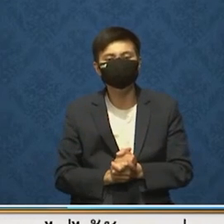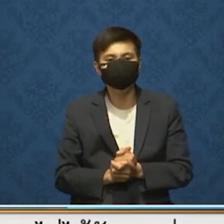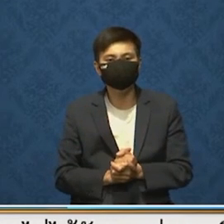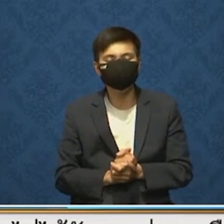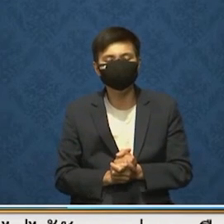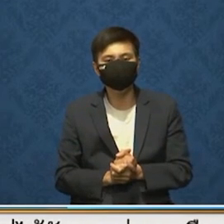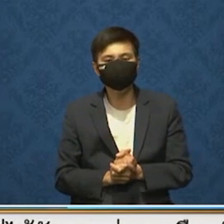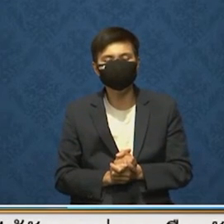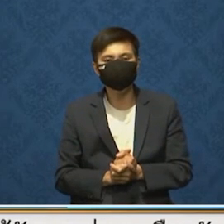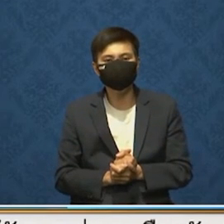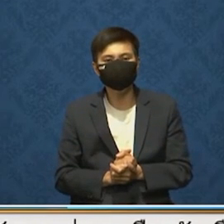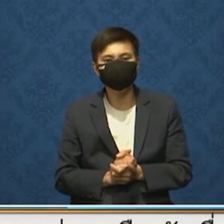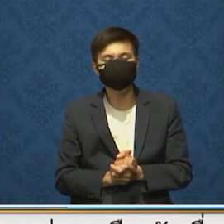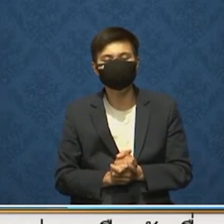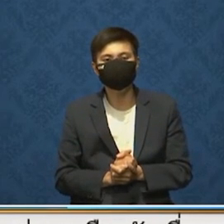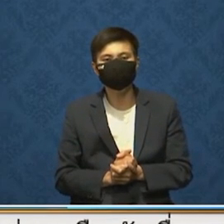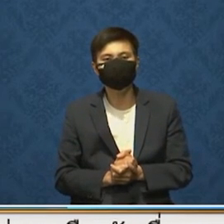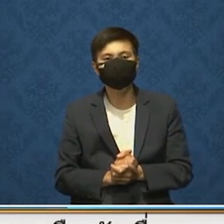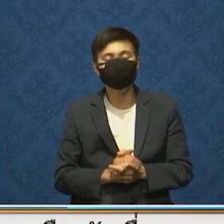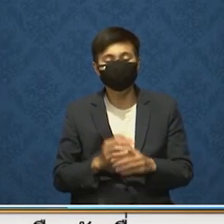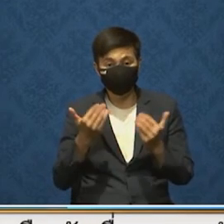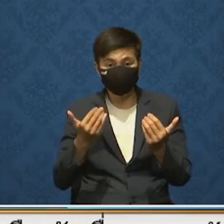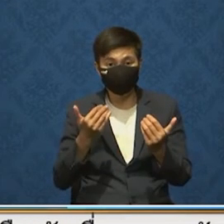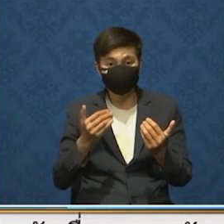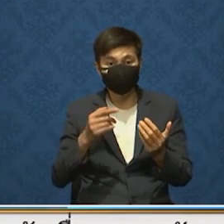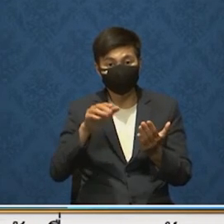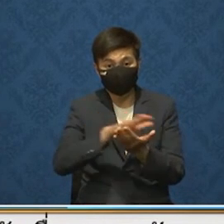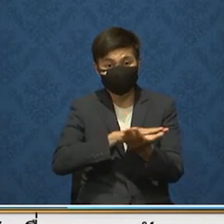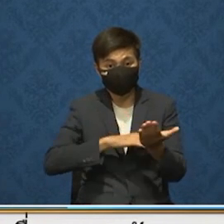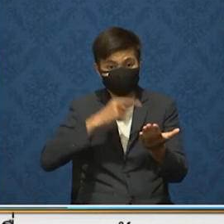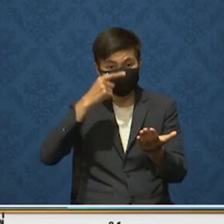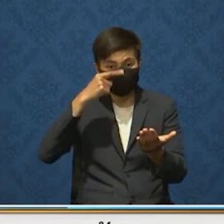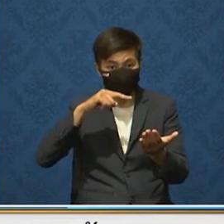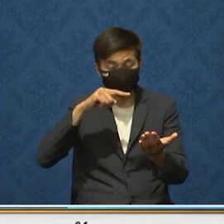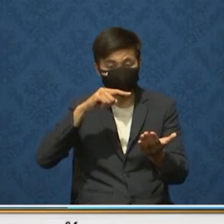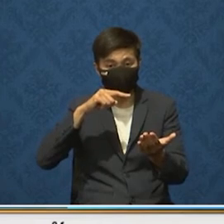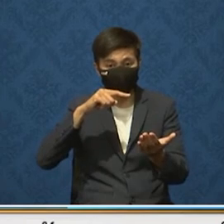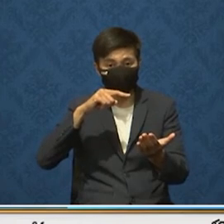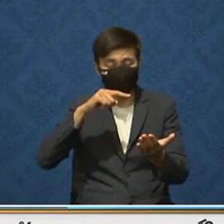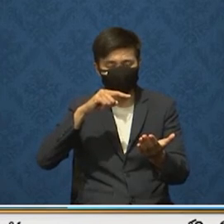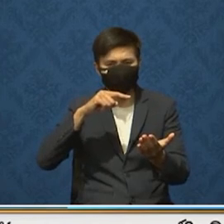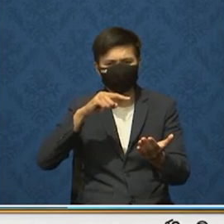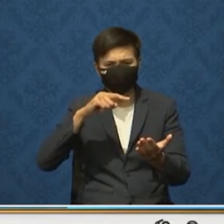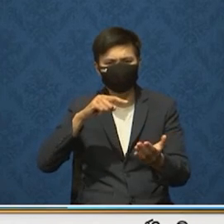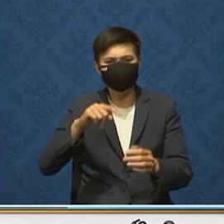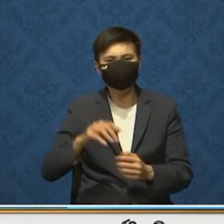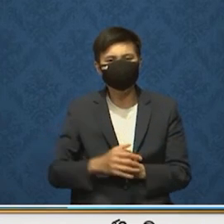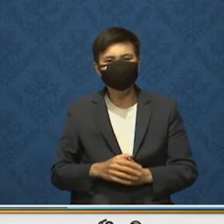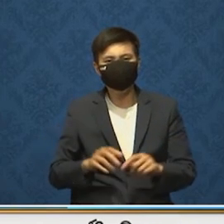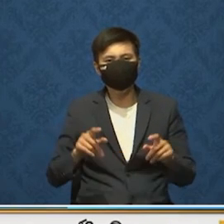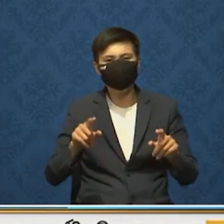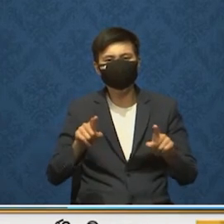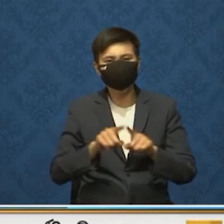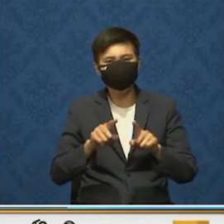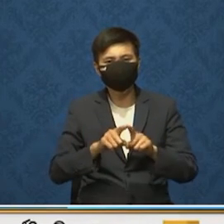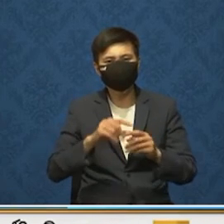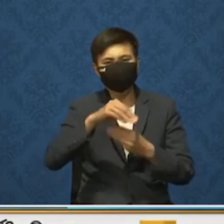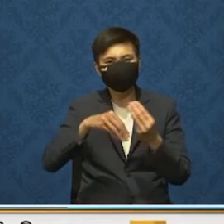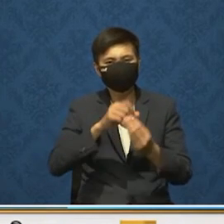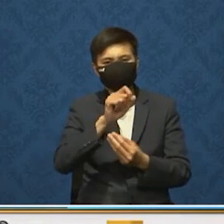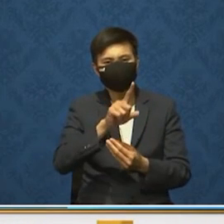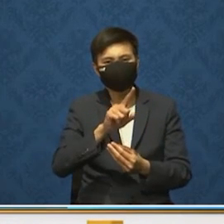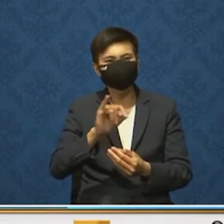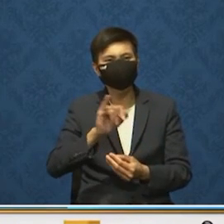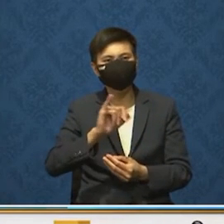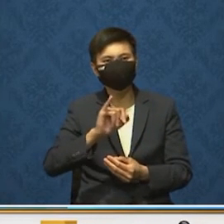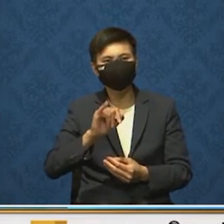ที่บริษณเทศรรมเหลว บริษณเทศนี้ก็พูน้ำโงก ไม่มีวุธิภาวะบาอำนาจ ล